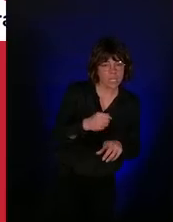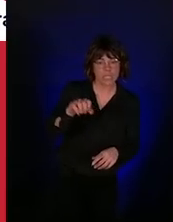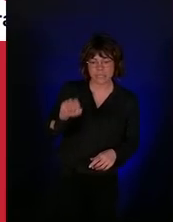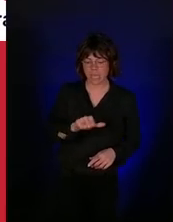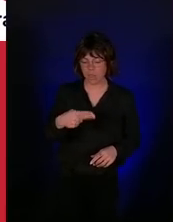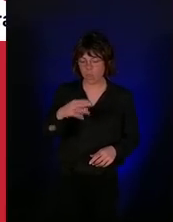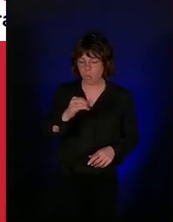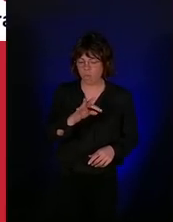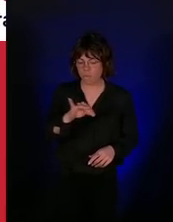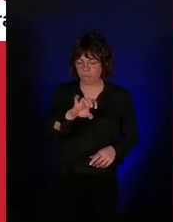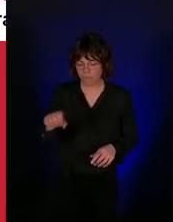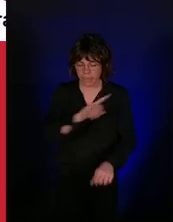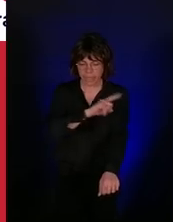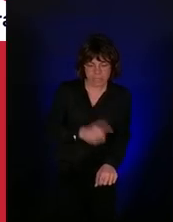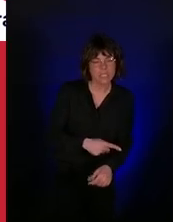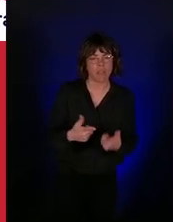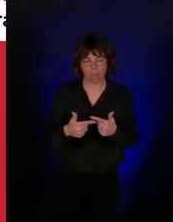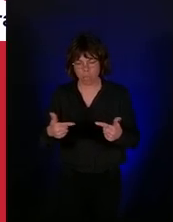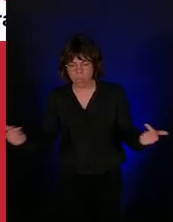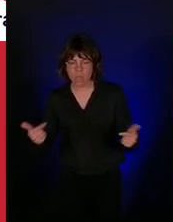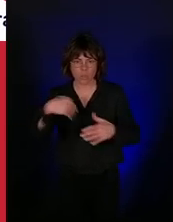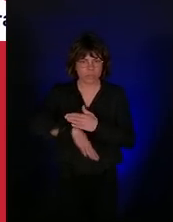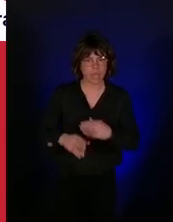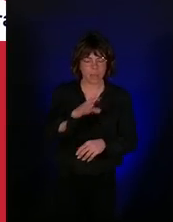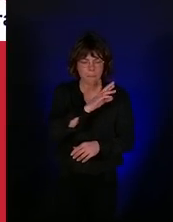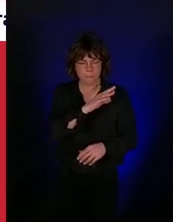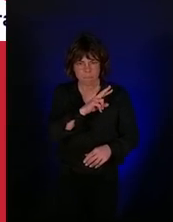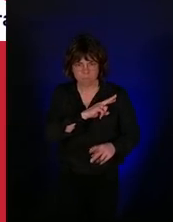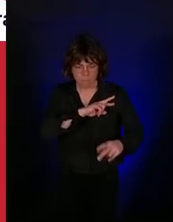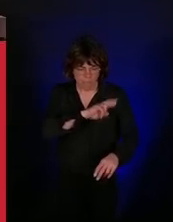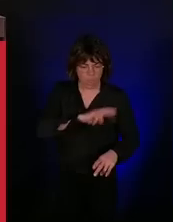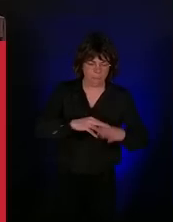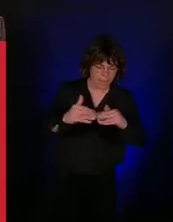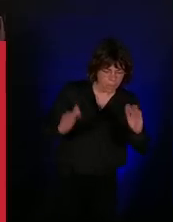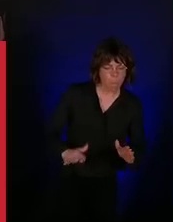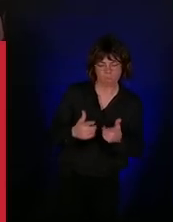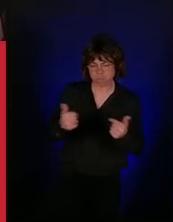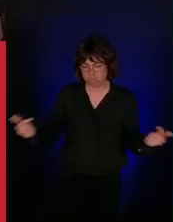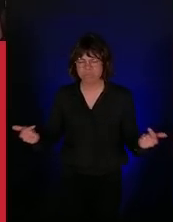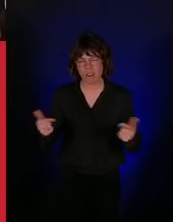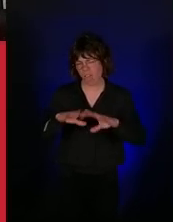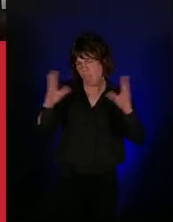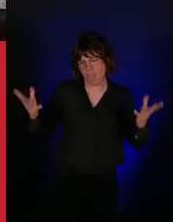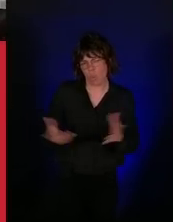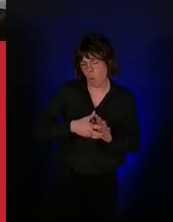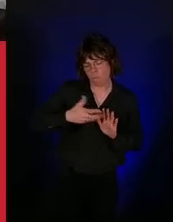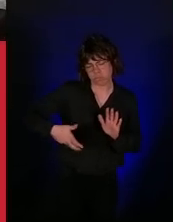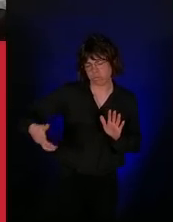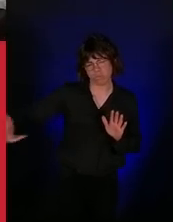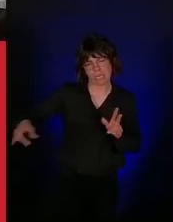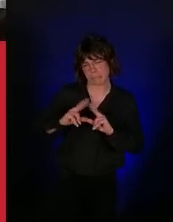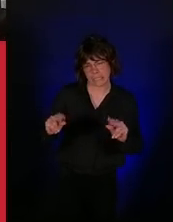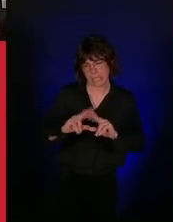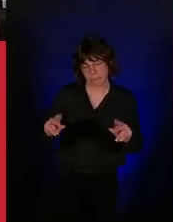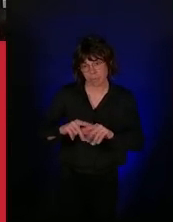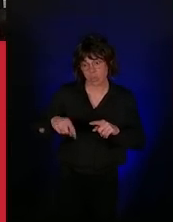dans l'énergie, Enedis, RTE, dans les EHPAD, à la prison de Borgo en Corse, et bien d'autres qui seraient trop longs à citer,